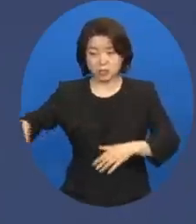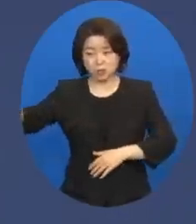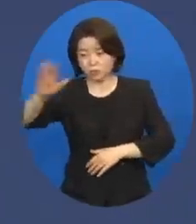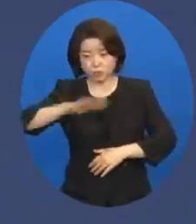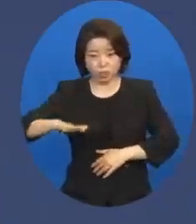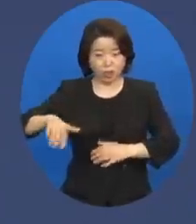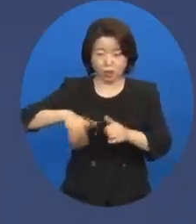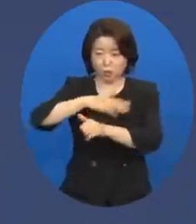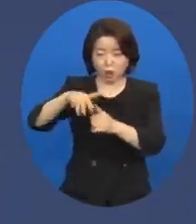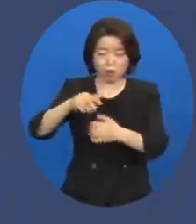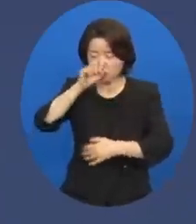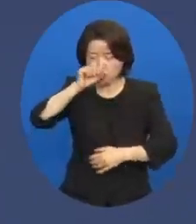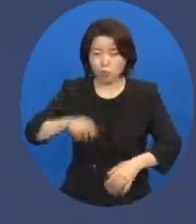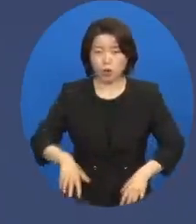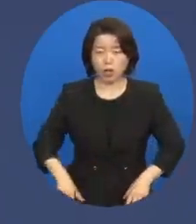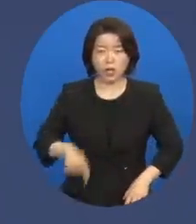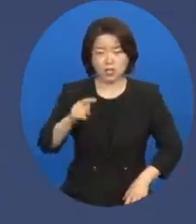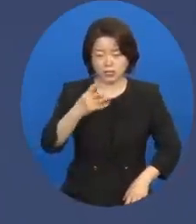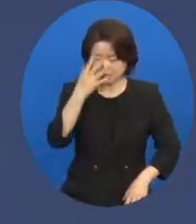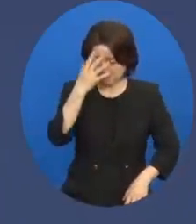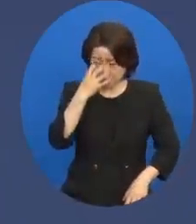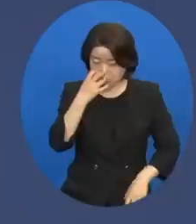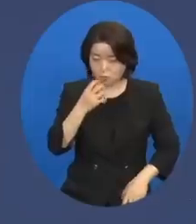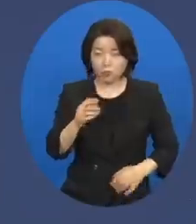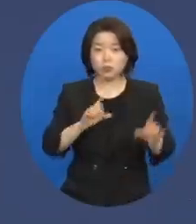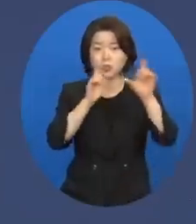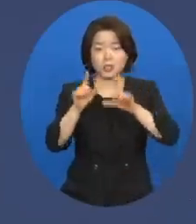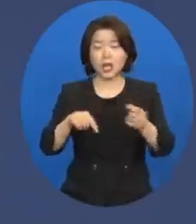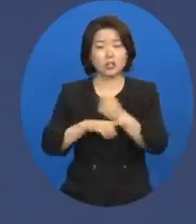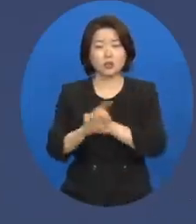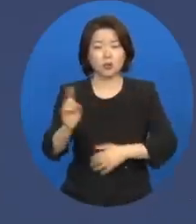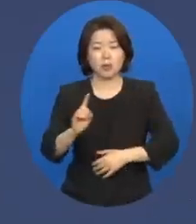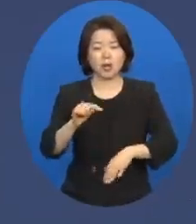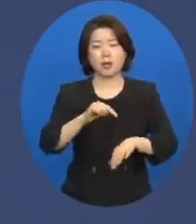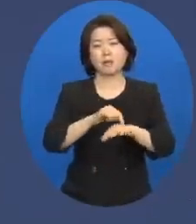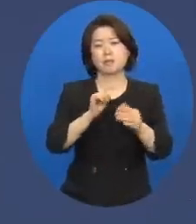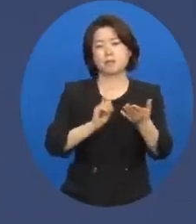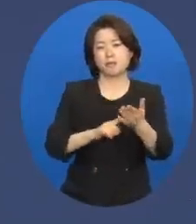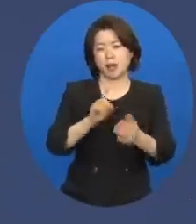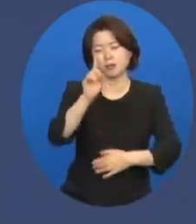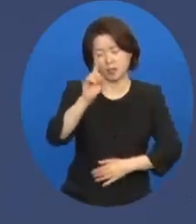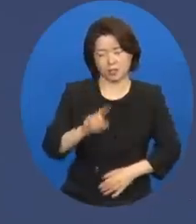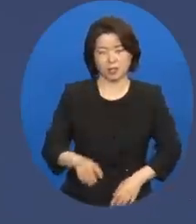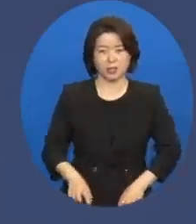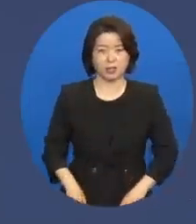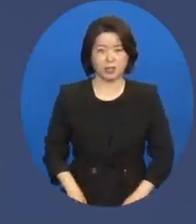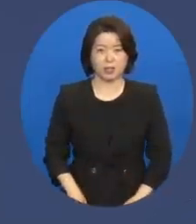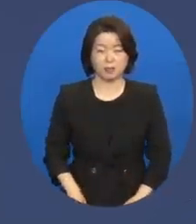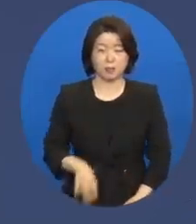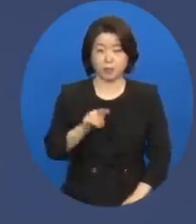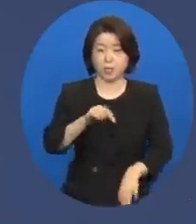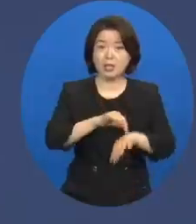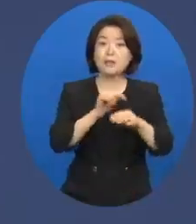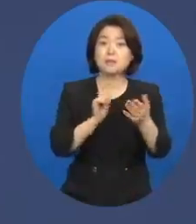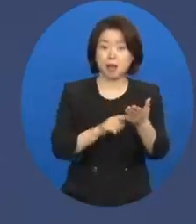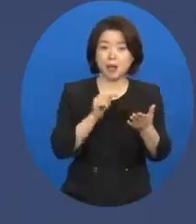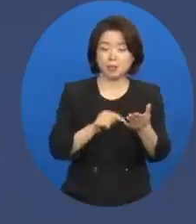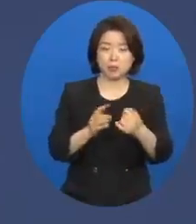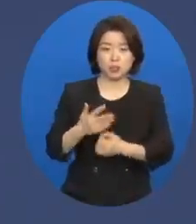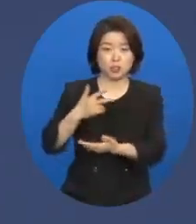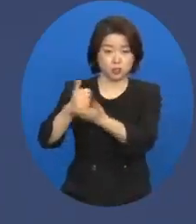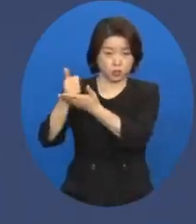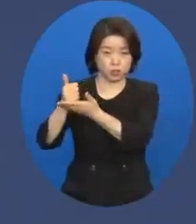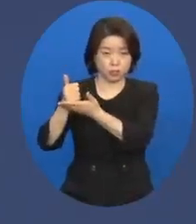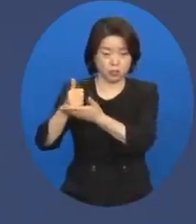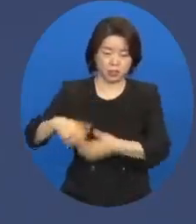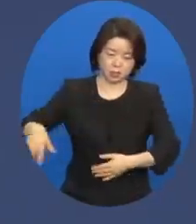가지고도 이 비극을 하는 이유가 딱 하나예요. 마음의 상태예요. 마음의 상태. 그런데 이 마음을 주님께서